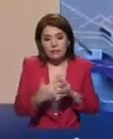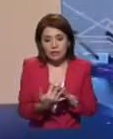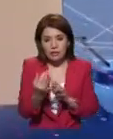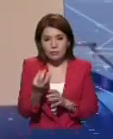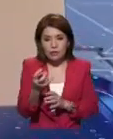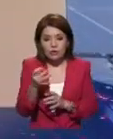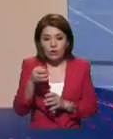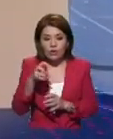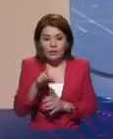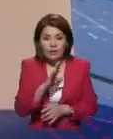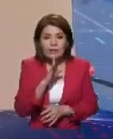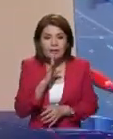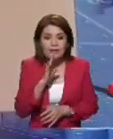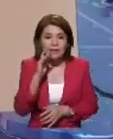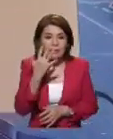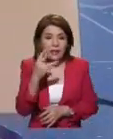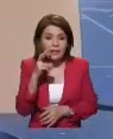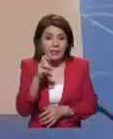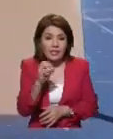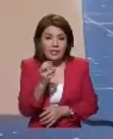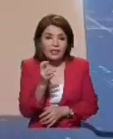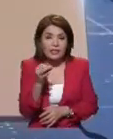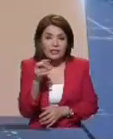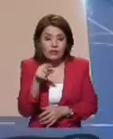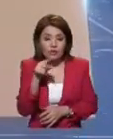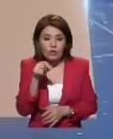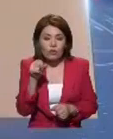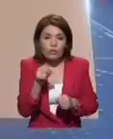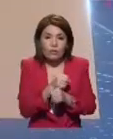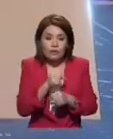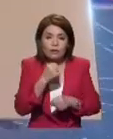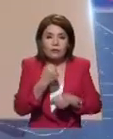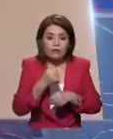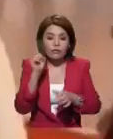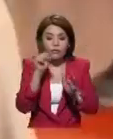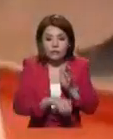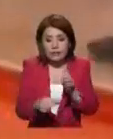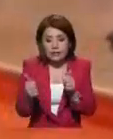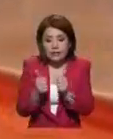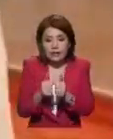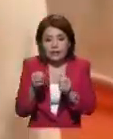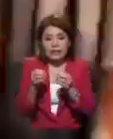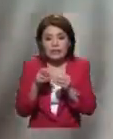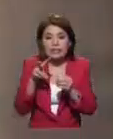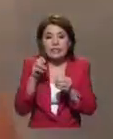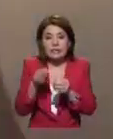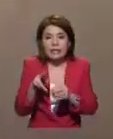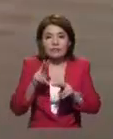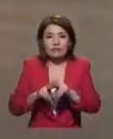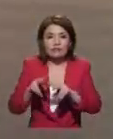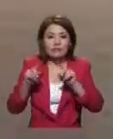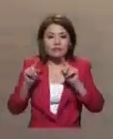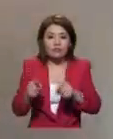тело зверски убитой 5-летней Еркежан. Позже стало известно, что расправившийся с девочкой сосед-убийца отсидел 10 лет в тюрьме за убийство. По